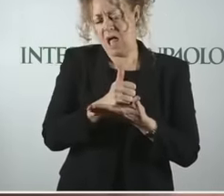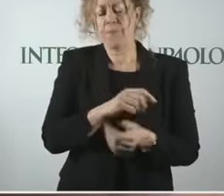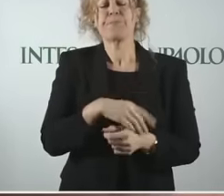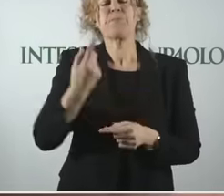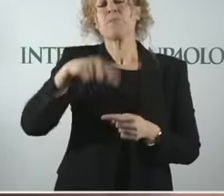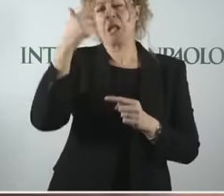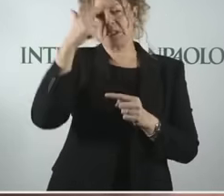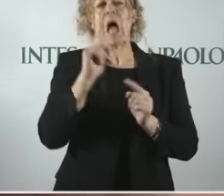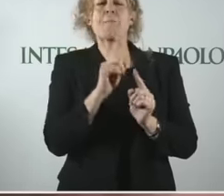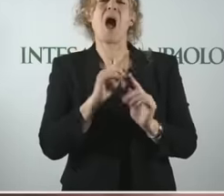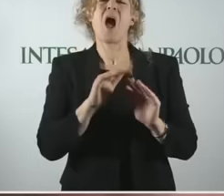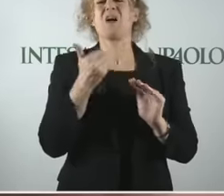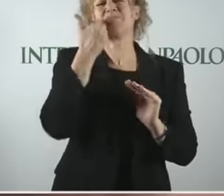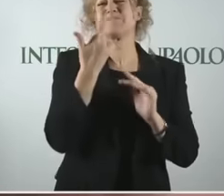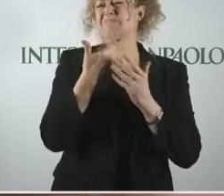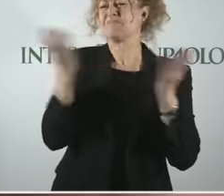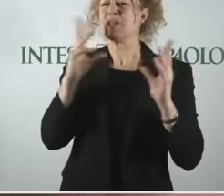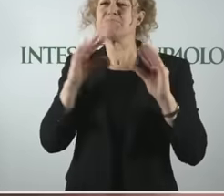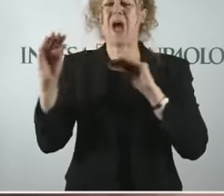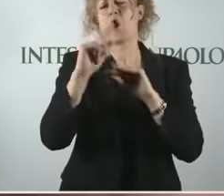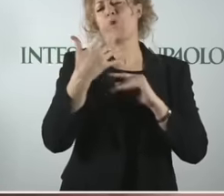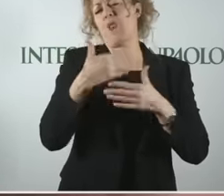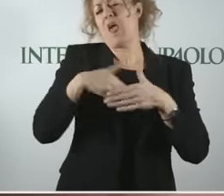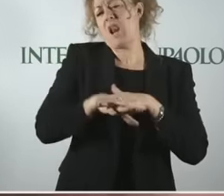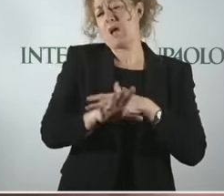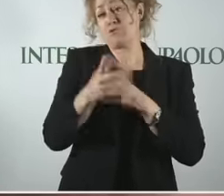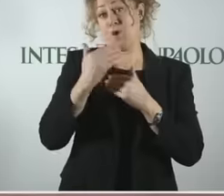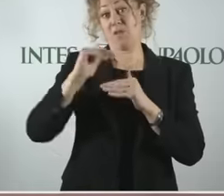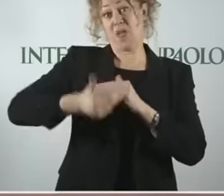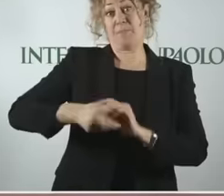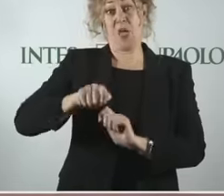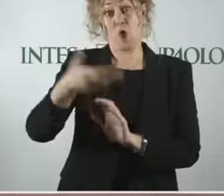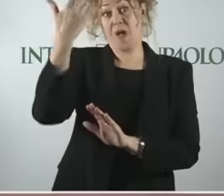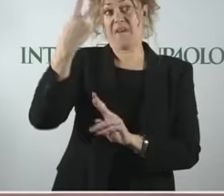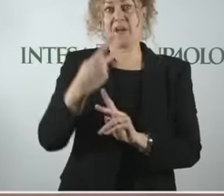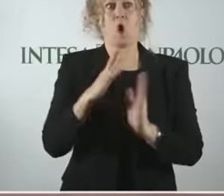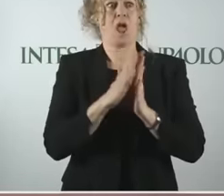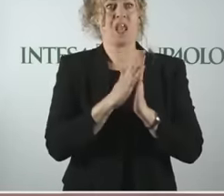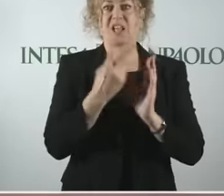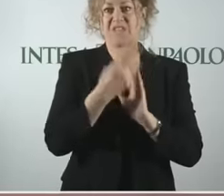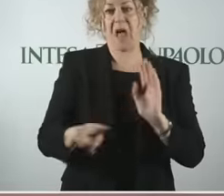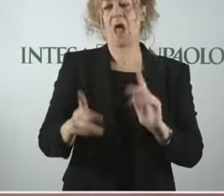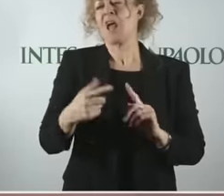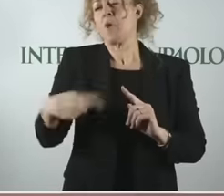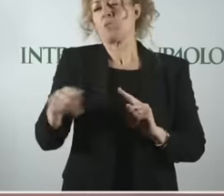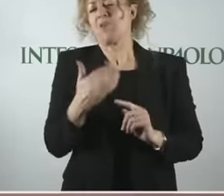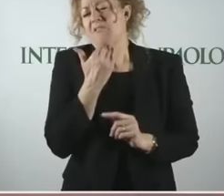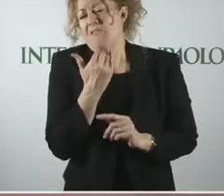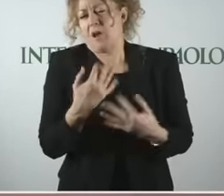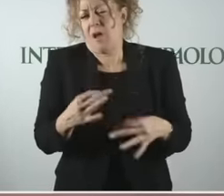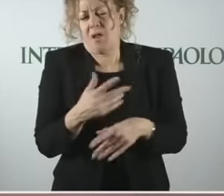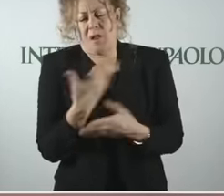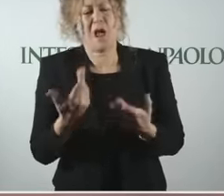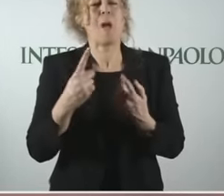però in realtà lui non vorrebbe tanto che si sapesse nel Medioevo in teoria era vietato Dalla Chiesa in realtà non fregava niente a nessuno non c'era nessuna forma di